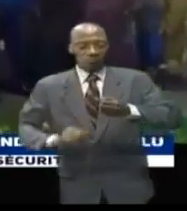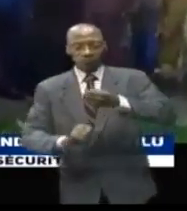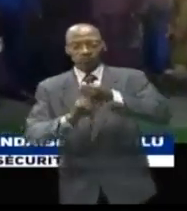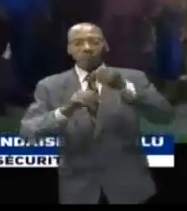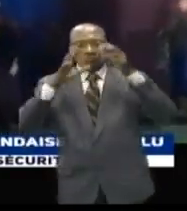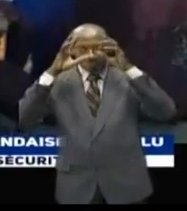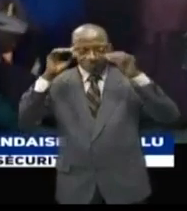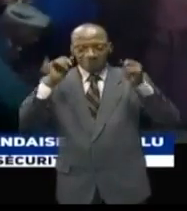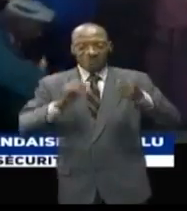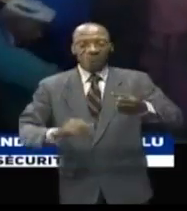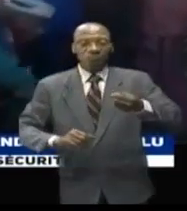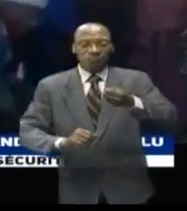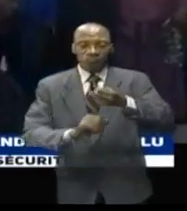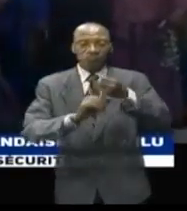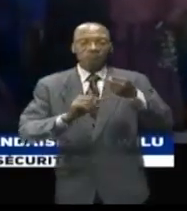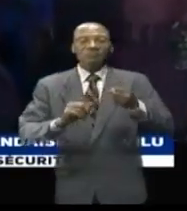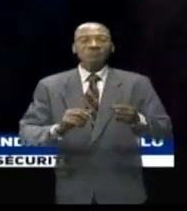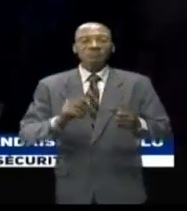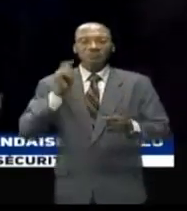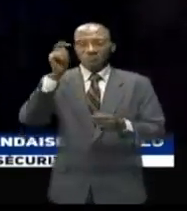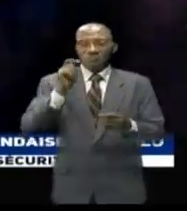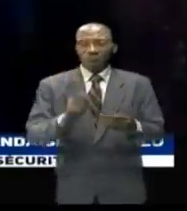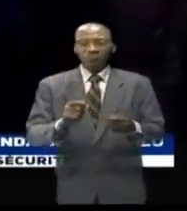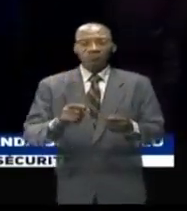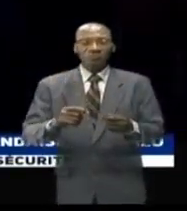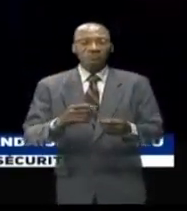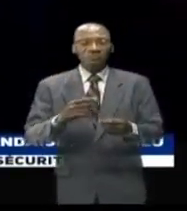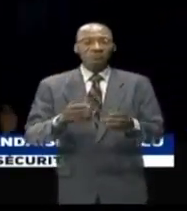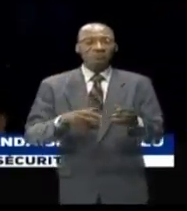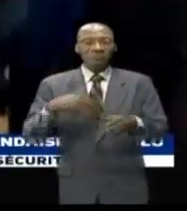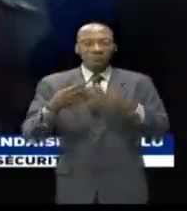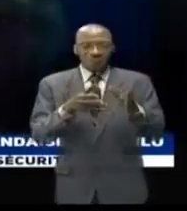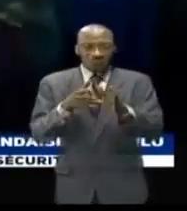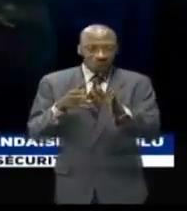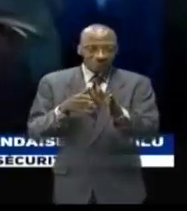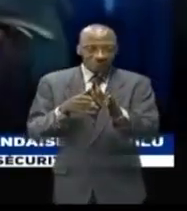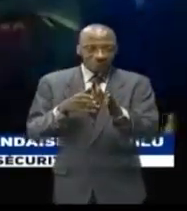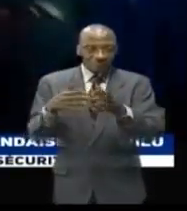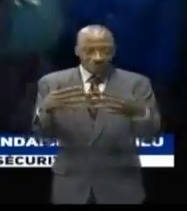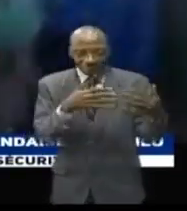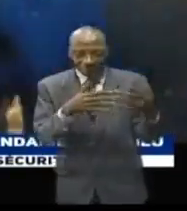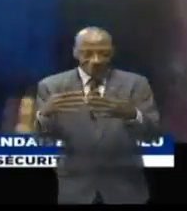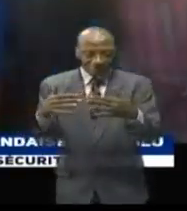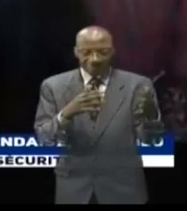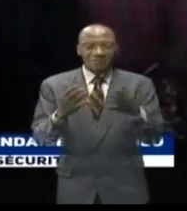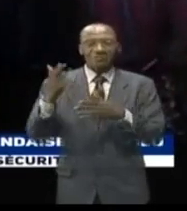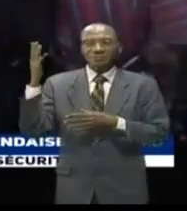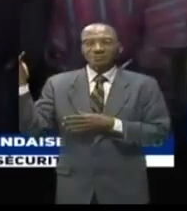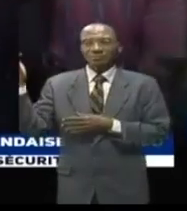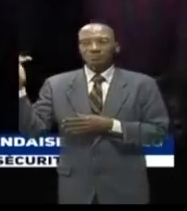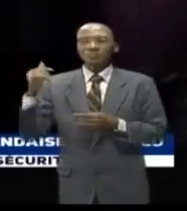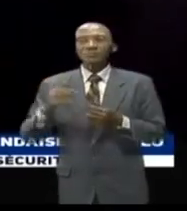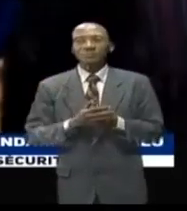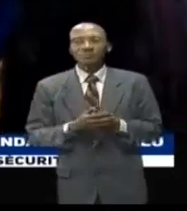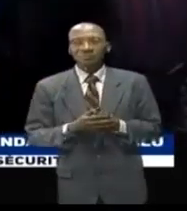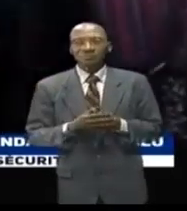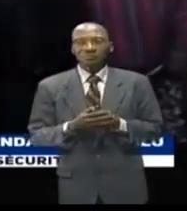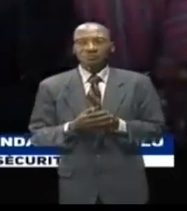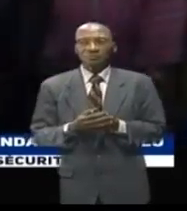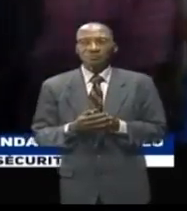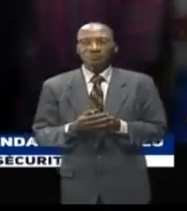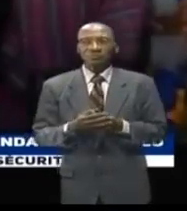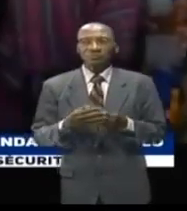offrant dans l'est du pays après un long temps des repos médical des suites de l'accident de circulation connu